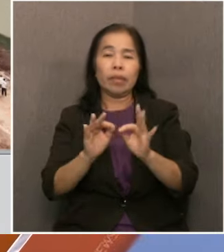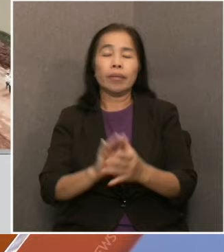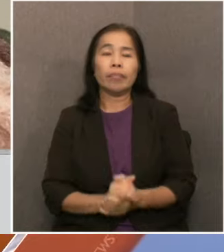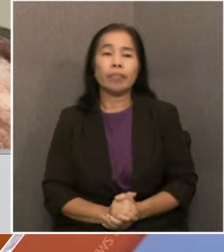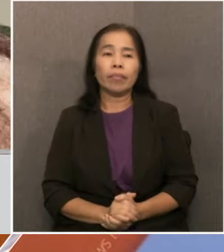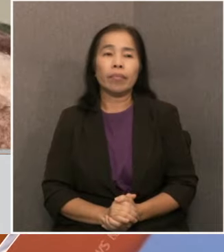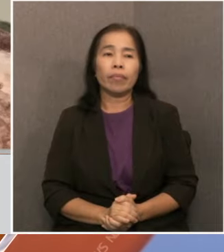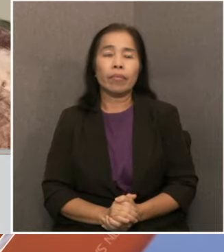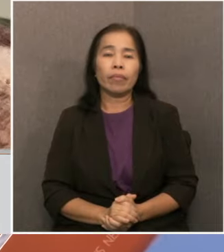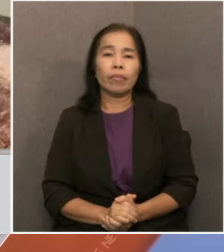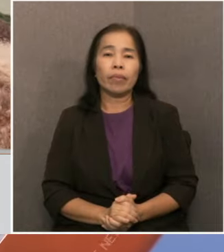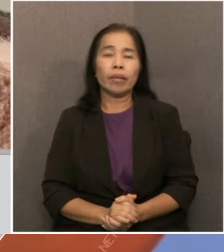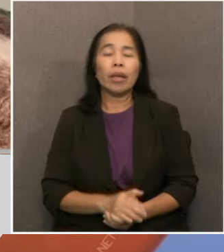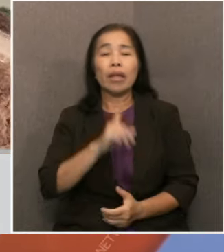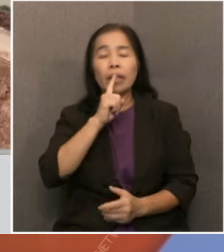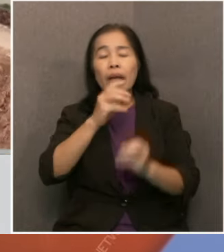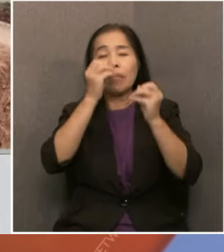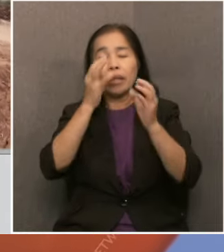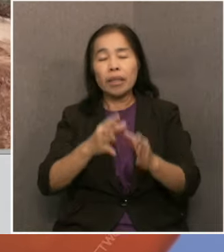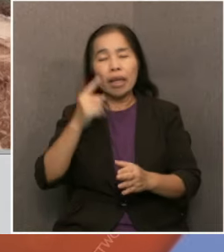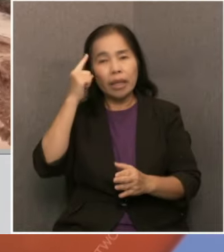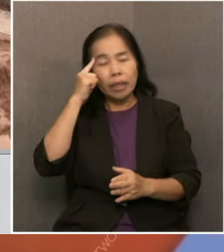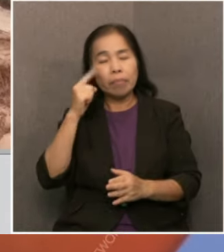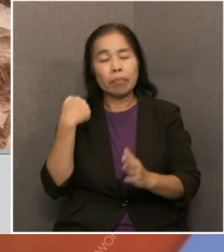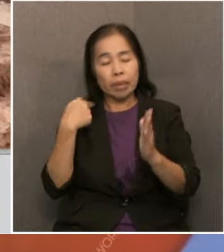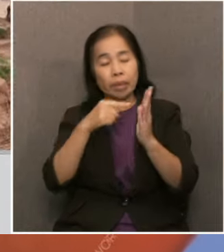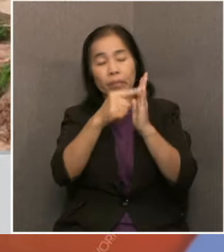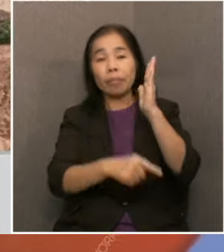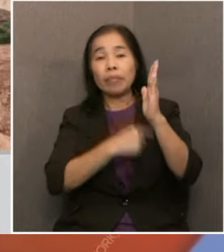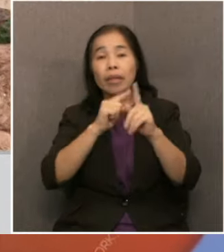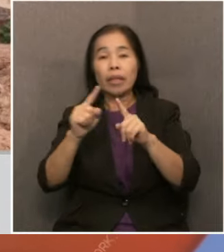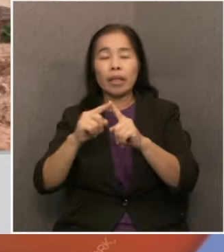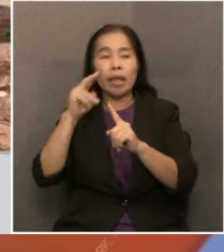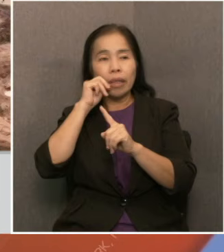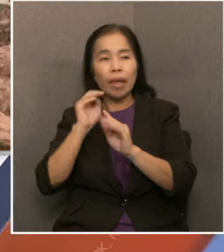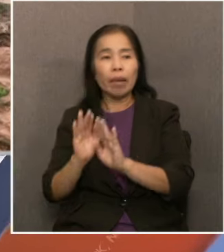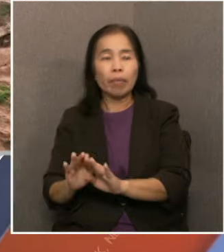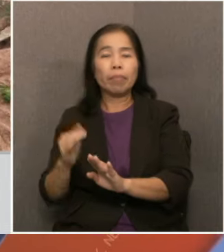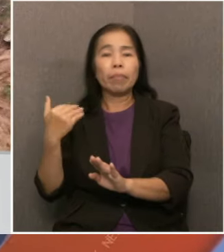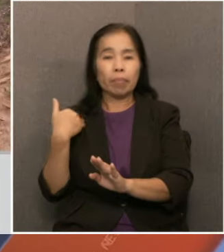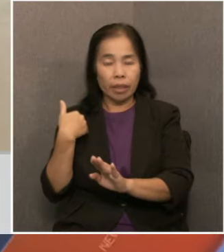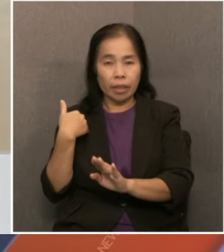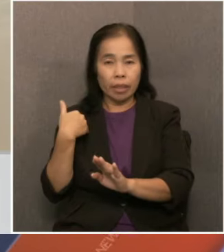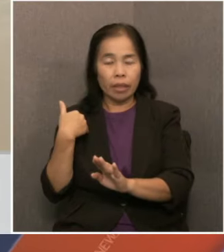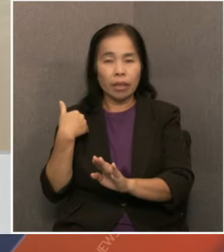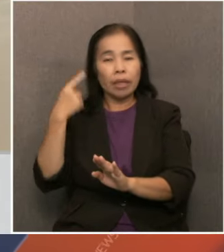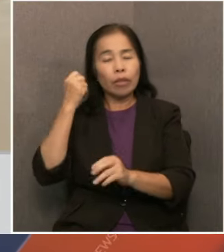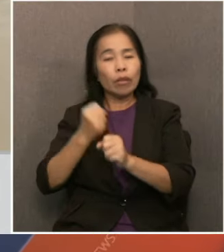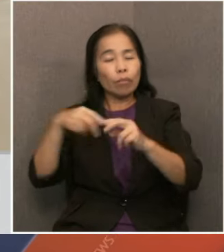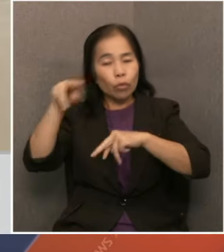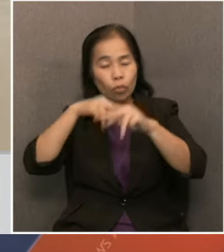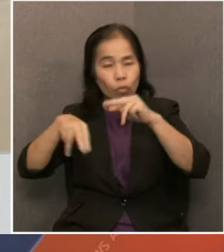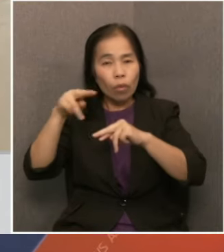านในภ